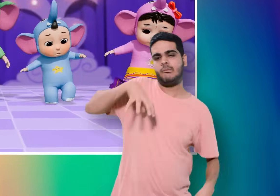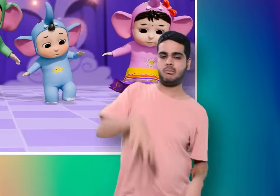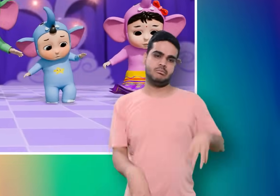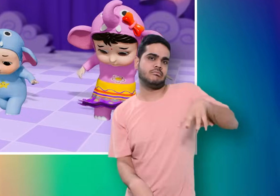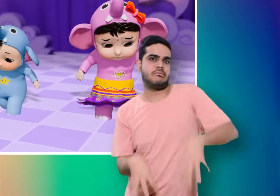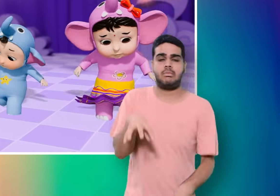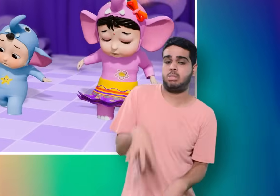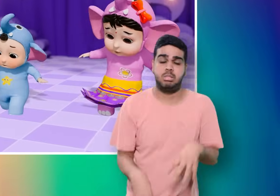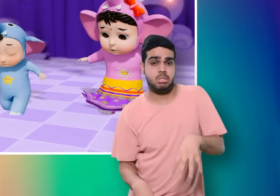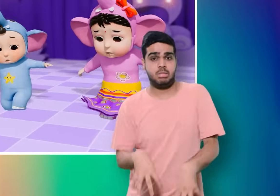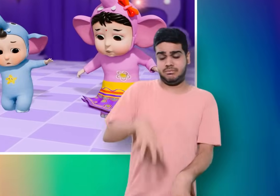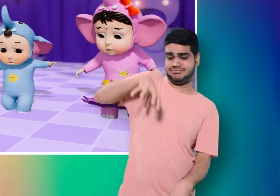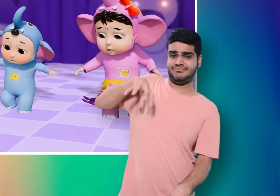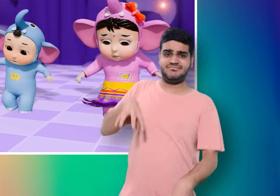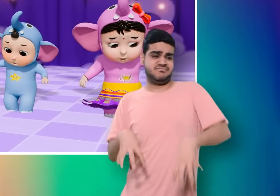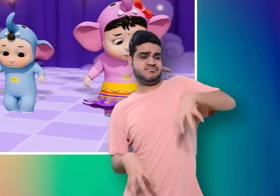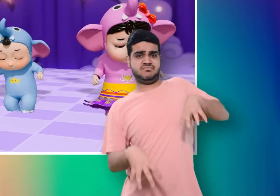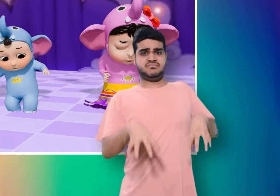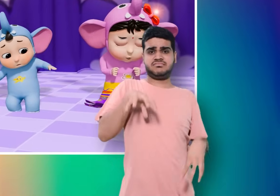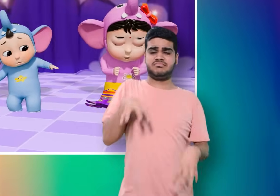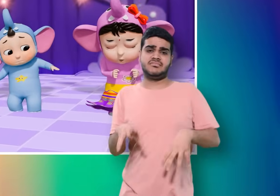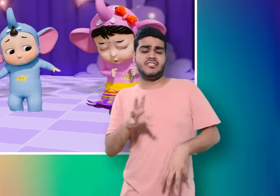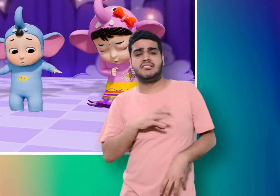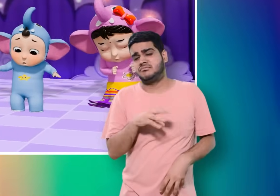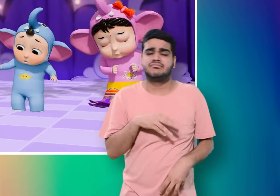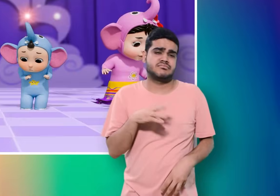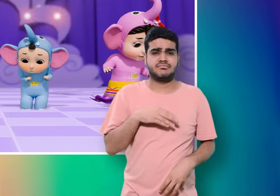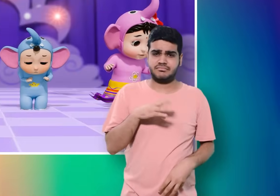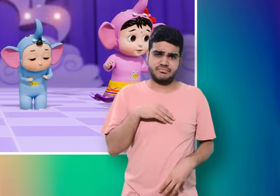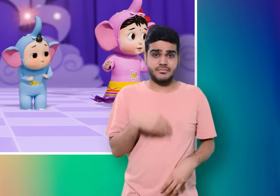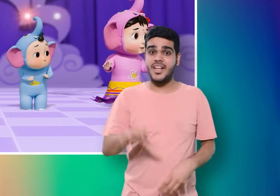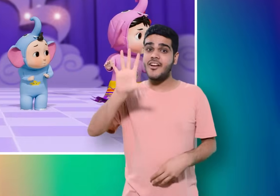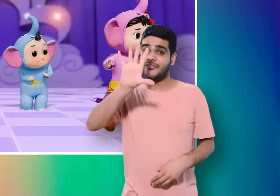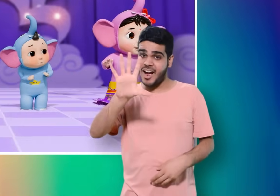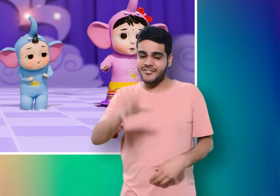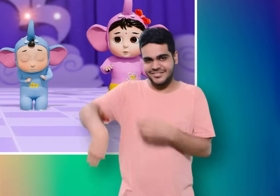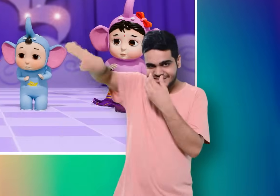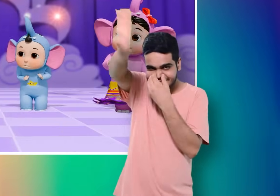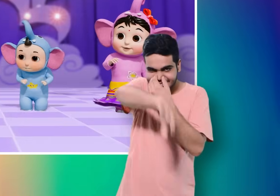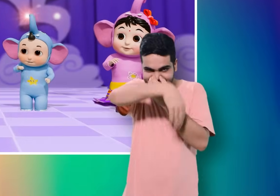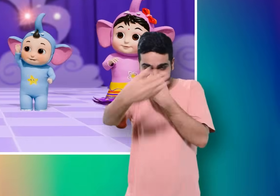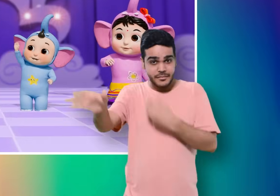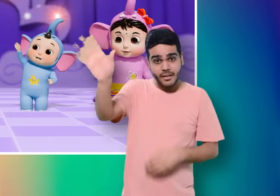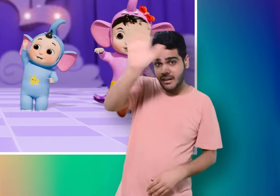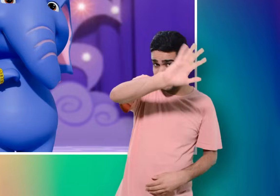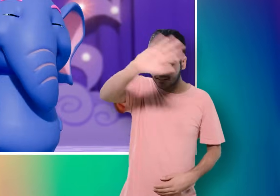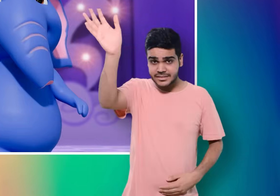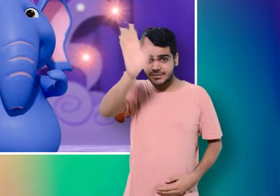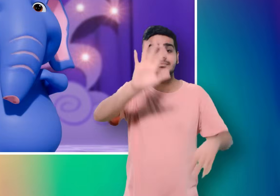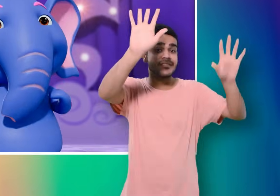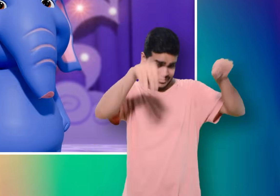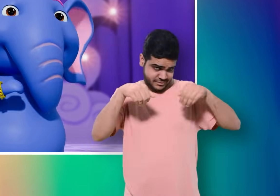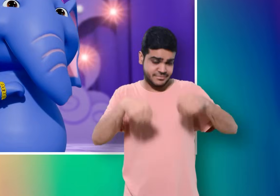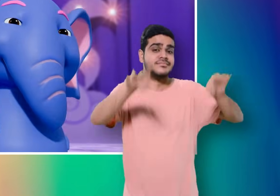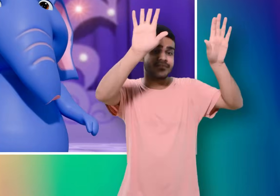गिरे। खुद को देखा, देख के डरे, पांचवें हाथी को इशारे से बुलाया, इधर